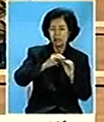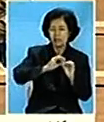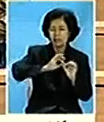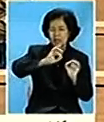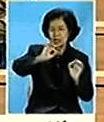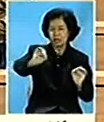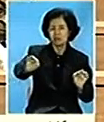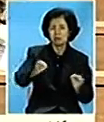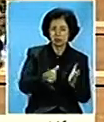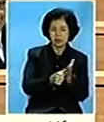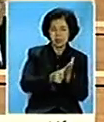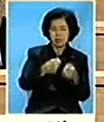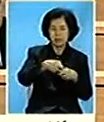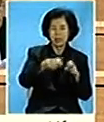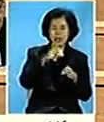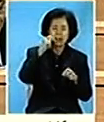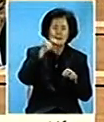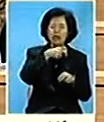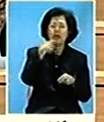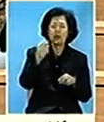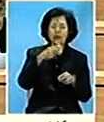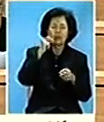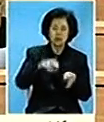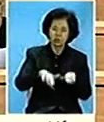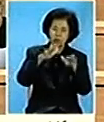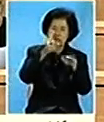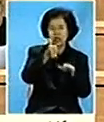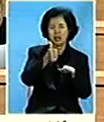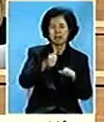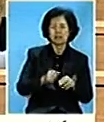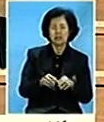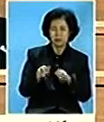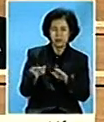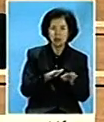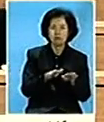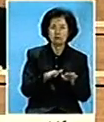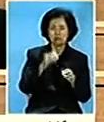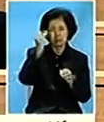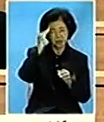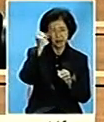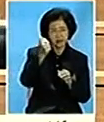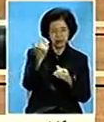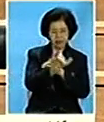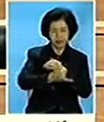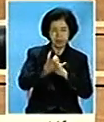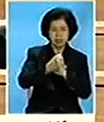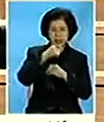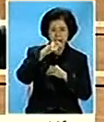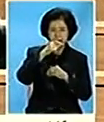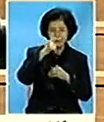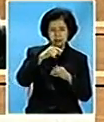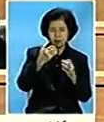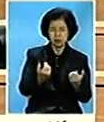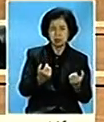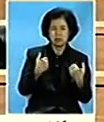าน้ำแล้งและน้ำท่วมไปได้ในเวลาเดียวกันเป็นที่ทราบกันดีครับว่าประเทศของเรานะครับในบางพื้นที่ก็